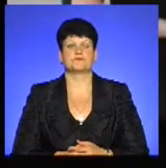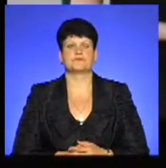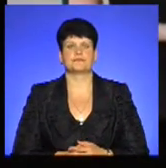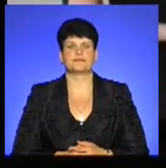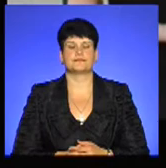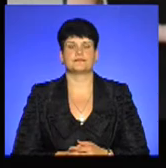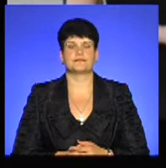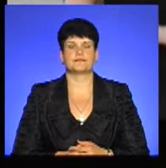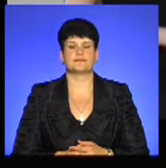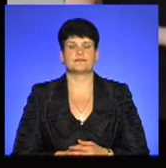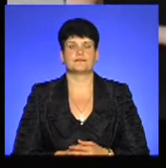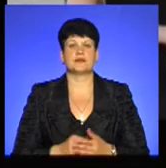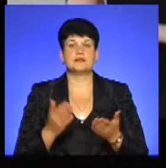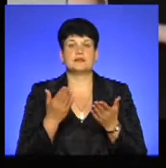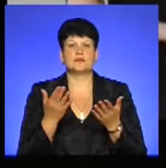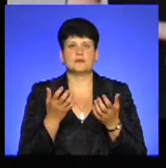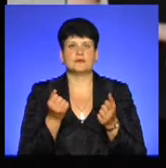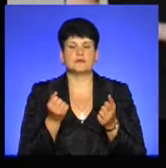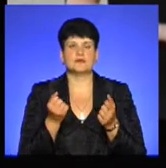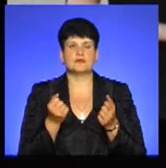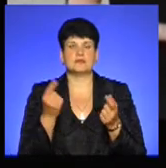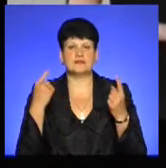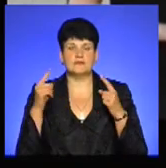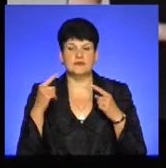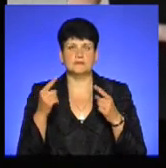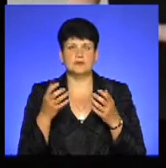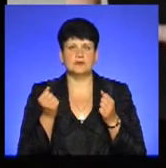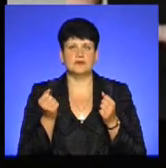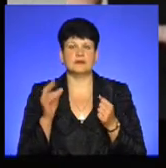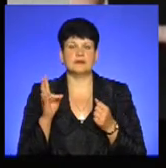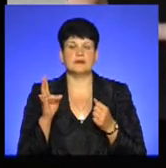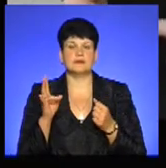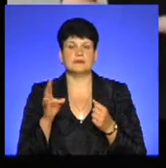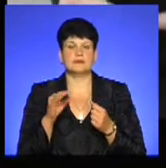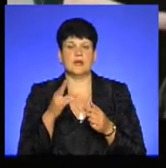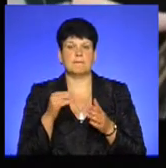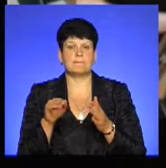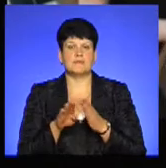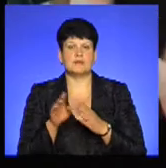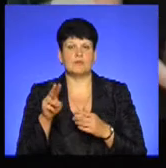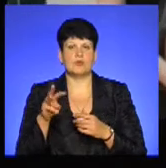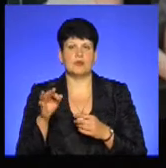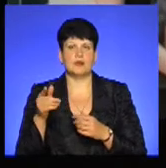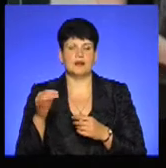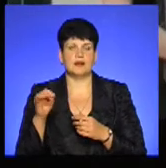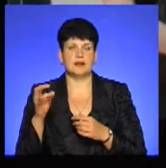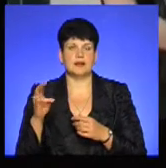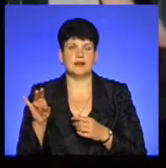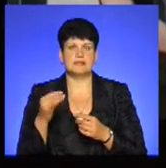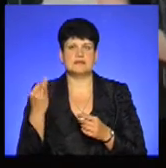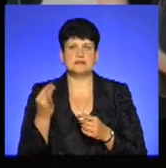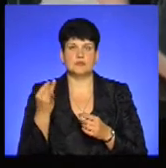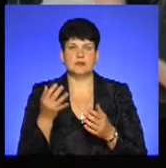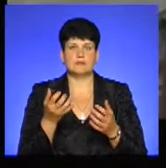Ти з якого брала твору? З Радченка, з Підмогильного я брала, і з історії я